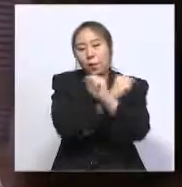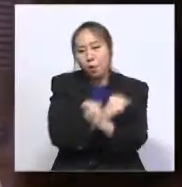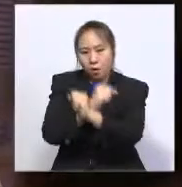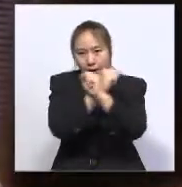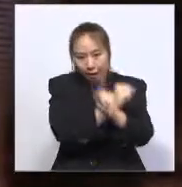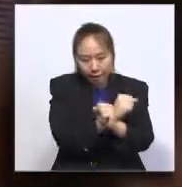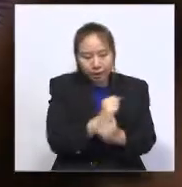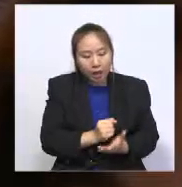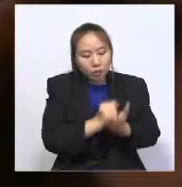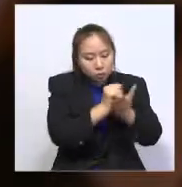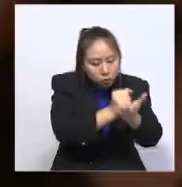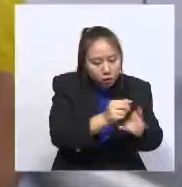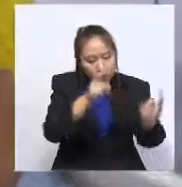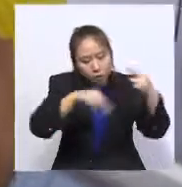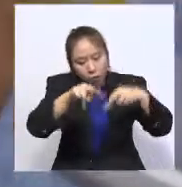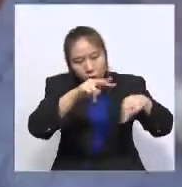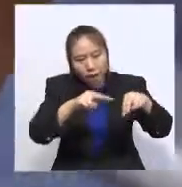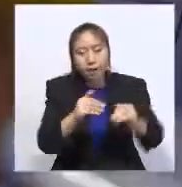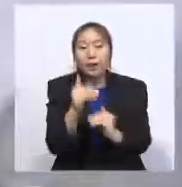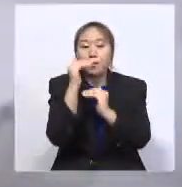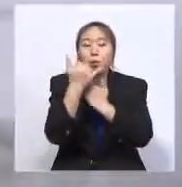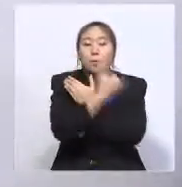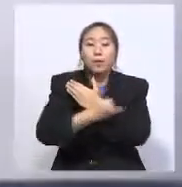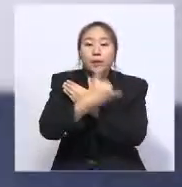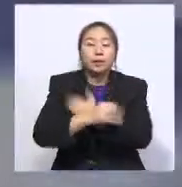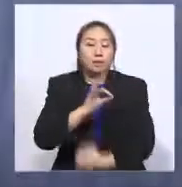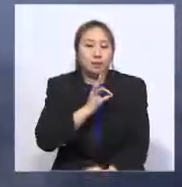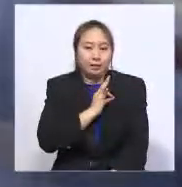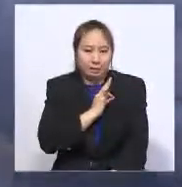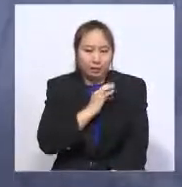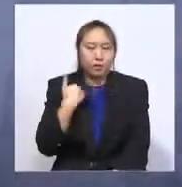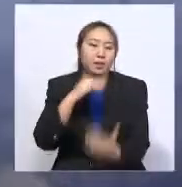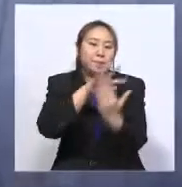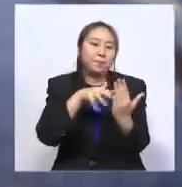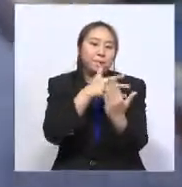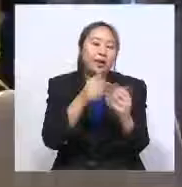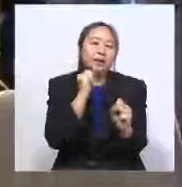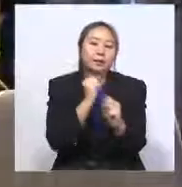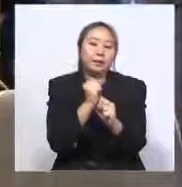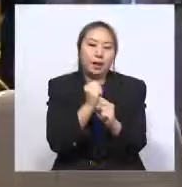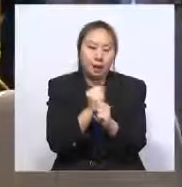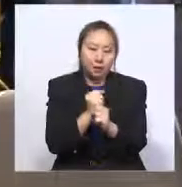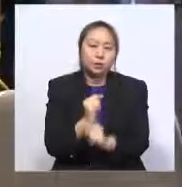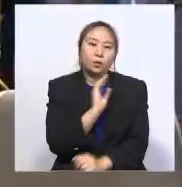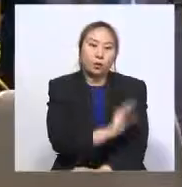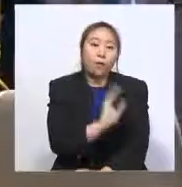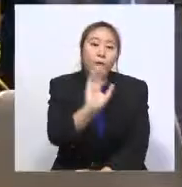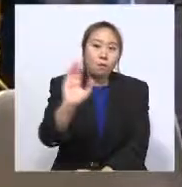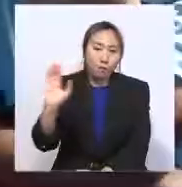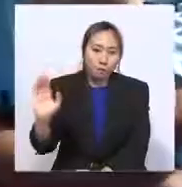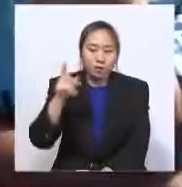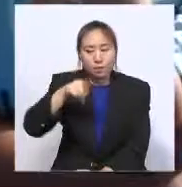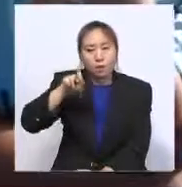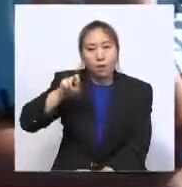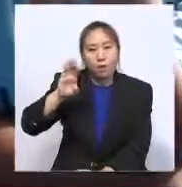การเยียวยารวมถึงการกำหนดให้ประเทศสมาชิกต้องมีนโยบายและแผนปฏิบัติการของประเทศซึ่งพระราชบั